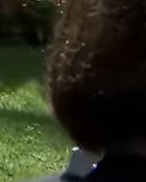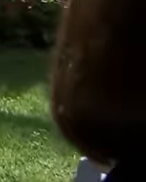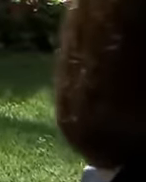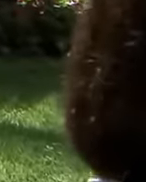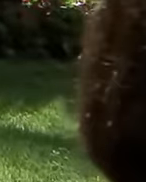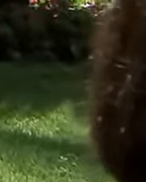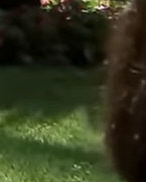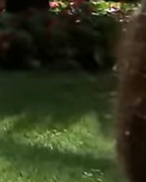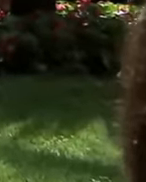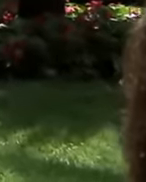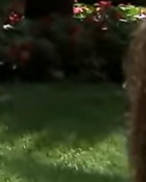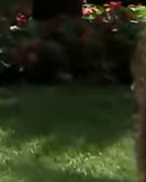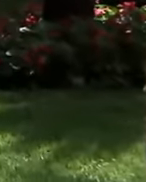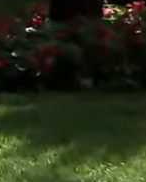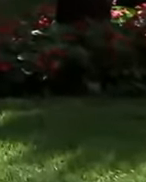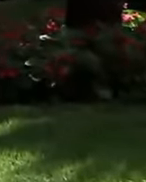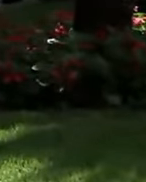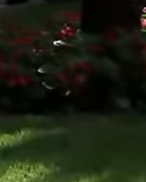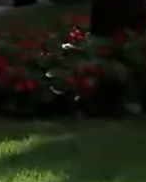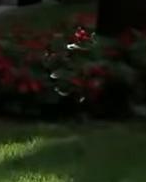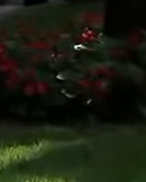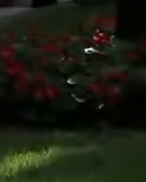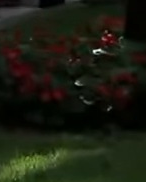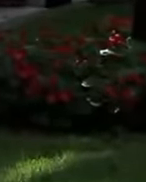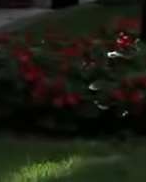Gi CH